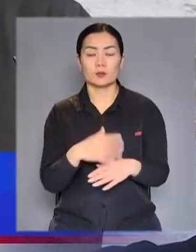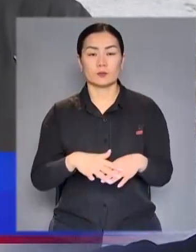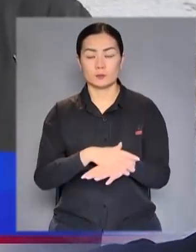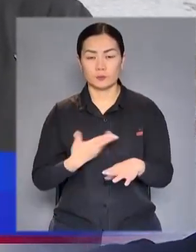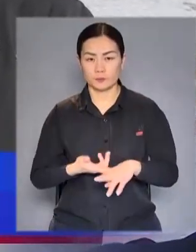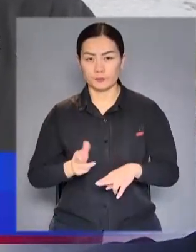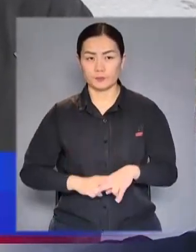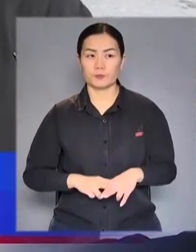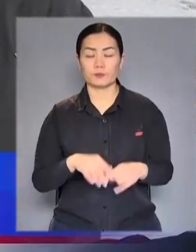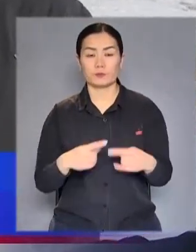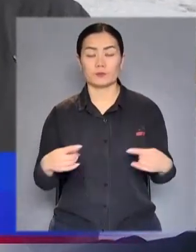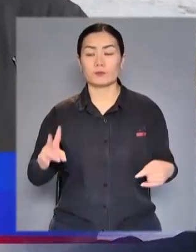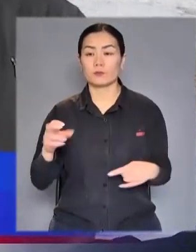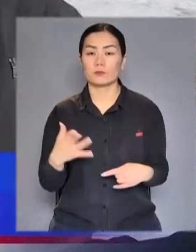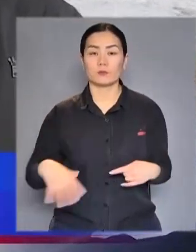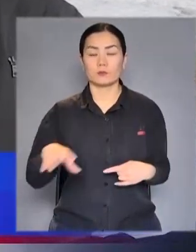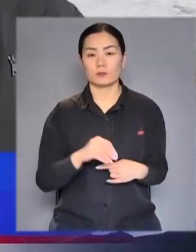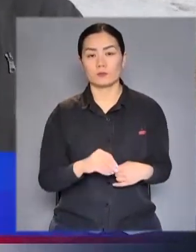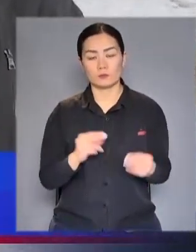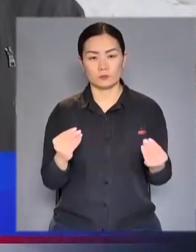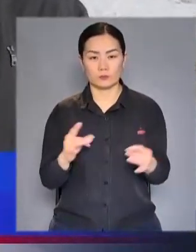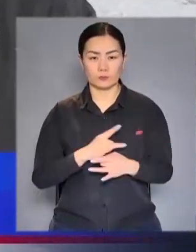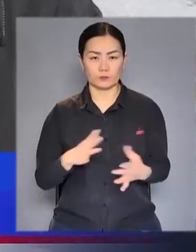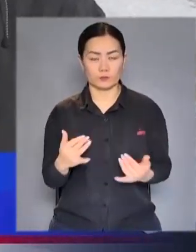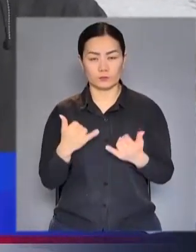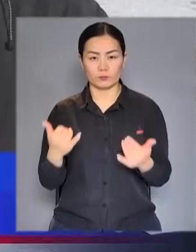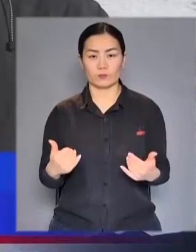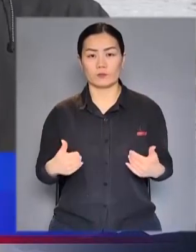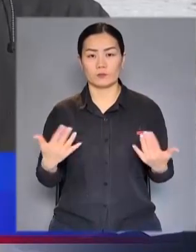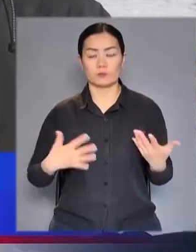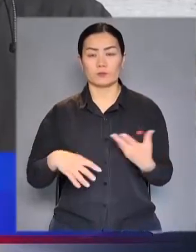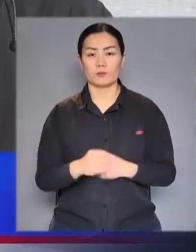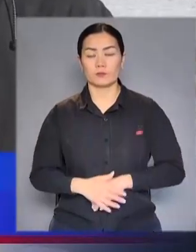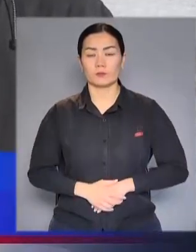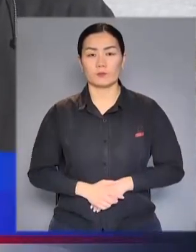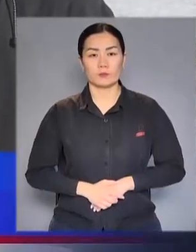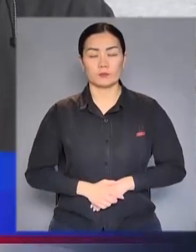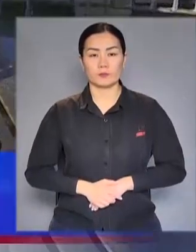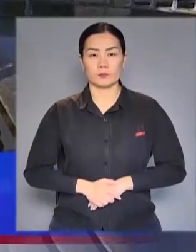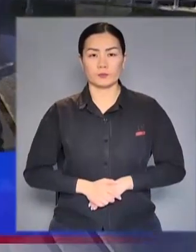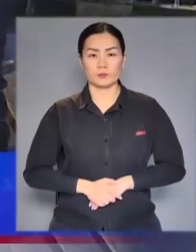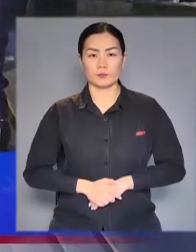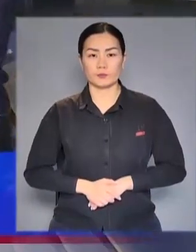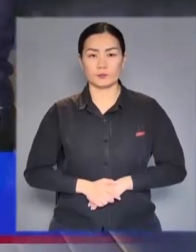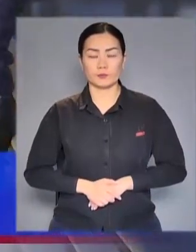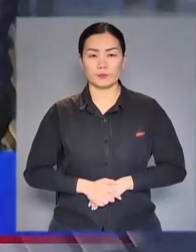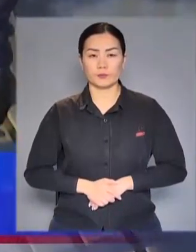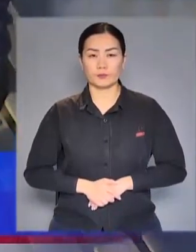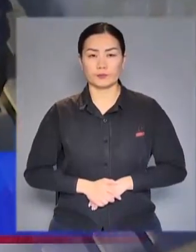елміз. Сондықтан басқа да ұлт өкілдеріне осы қасиетті мейрамда бар жақсылықты тілеймін.